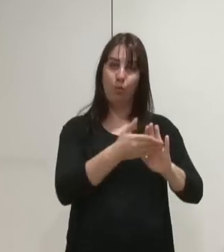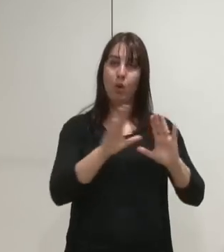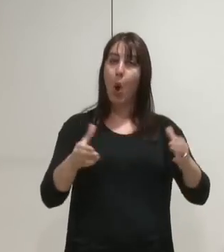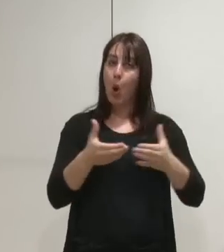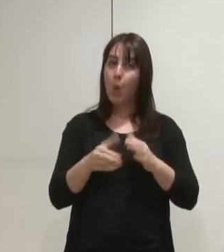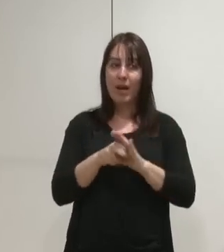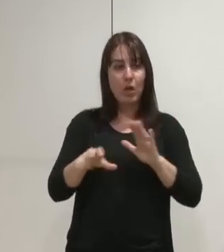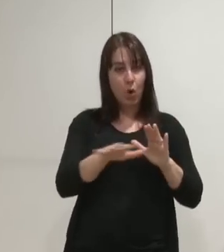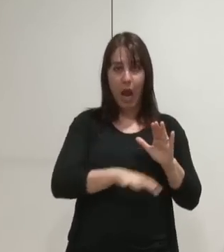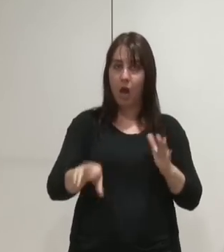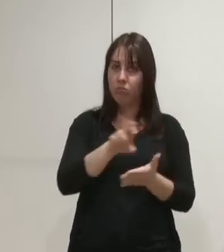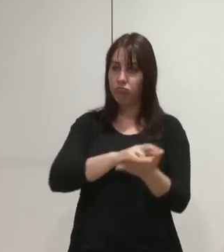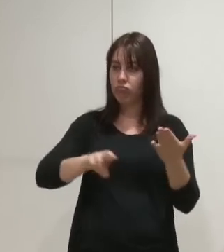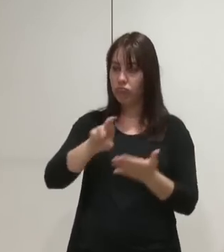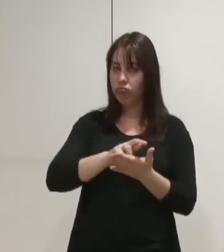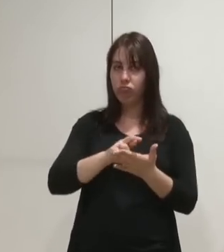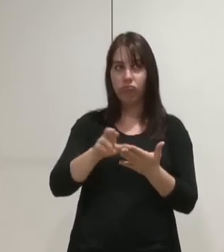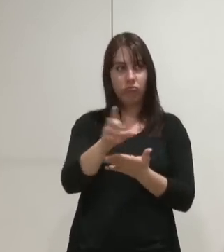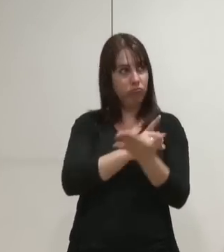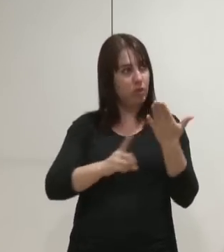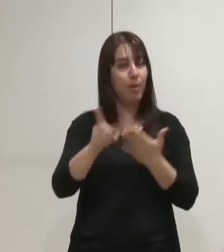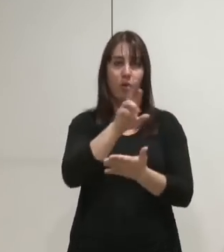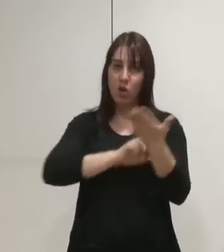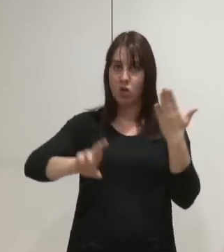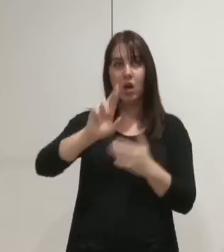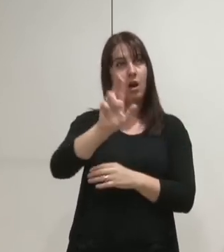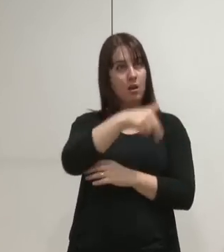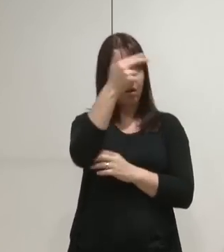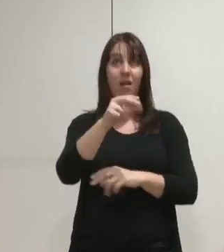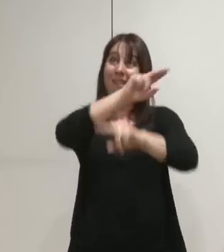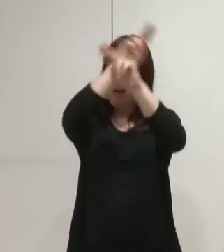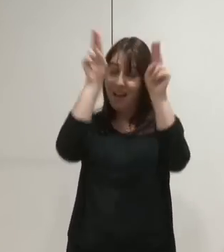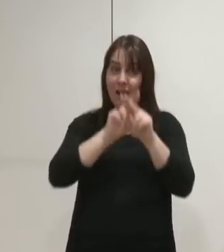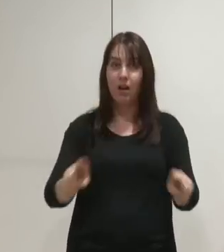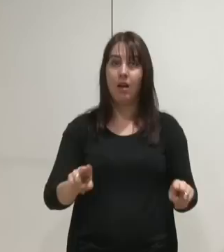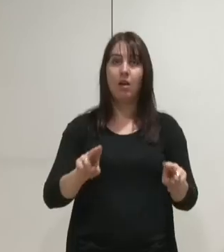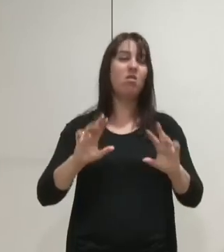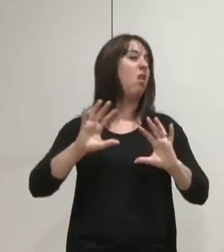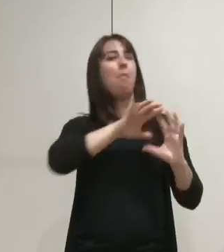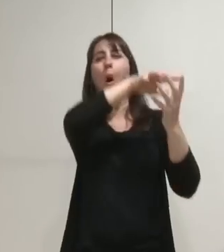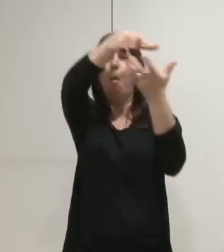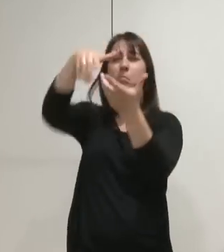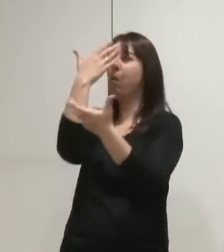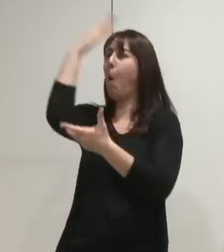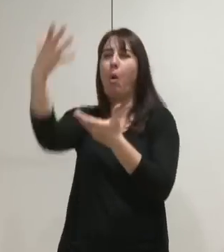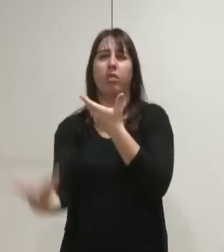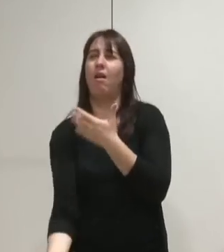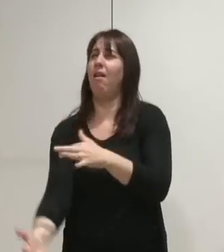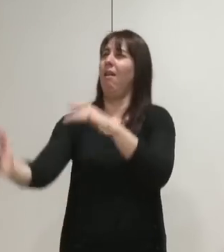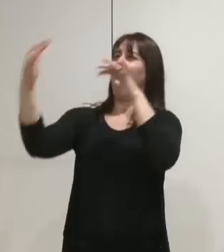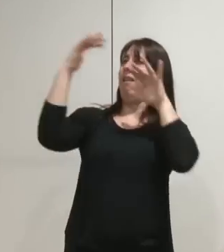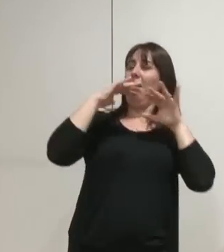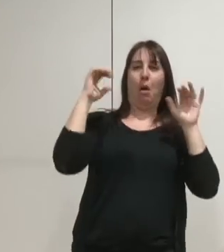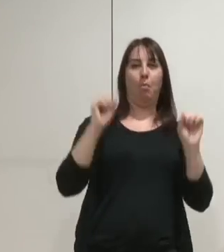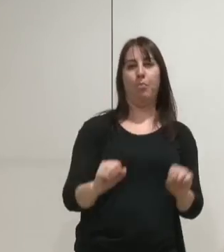locales voir départemental régional nationale internationale interplanétaire puissent venir dans ce